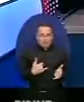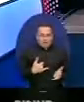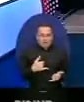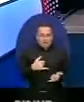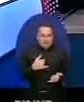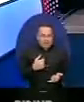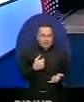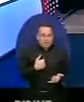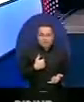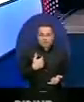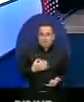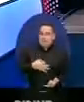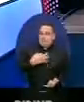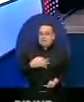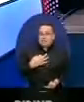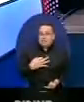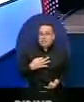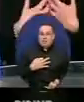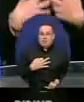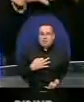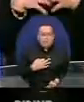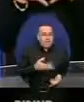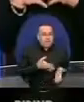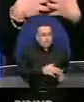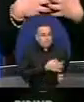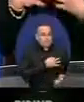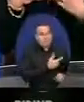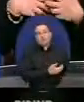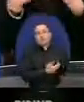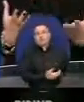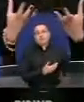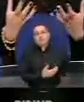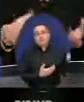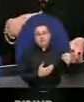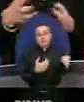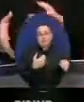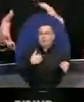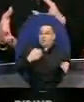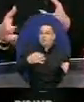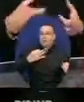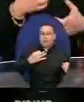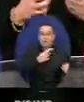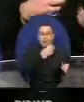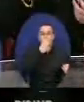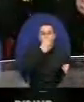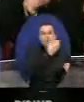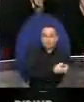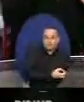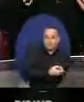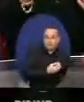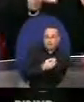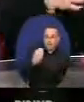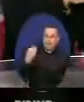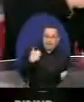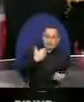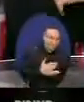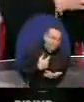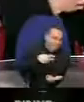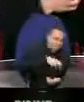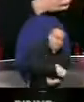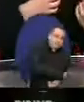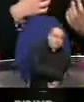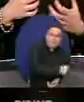עומדת ומעבירה הרצאה, ועברי הבן שלי עליי במנסה, ותוך כדי שאני מדברת ונופל לו המוצץ, ורגע, תוך כדי אני רגע עוצרת